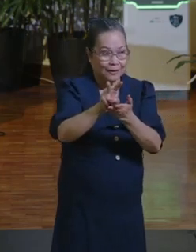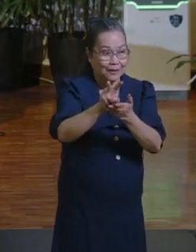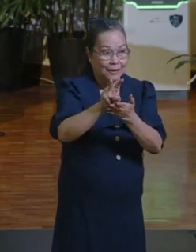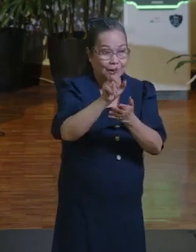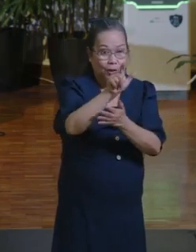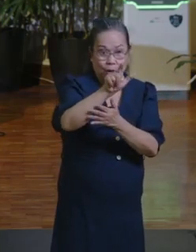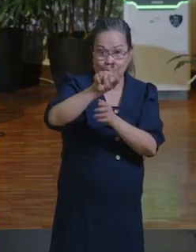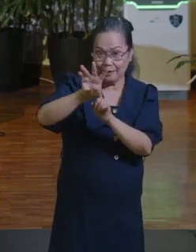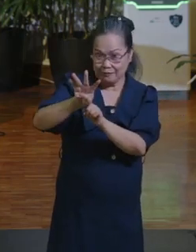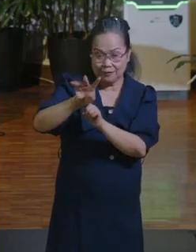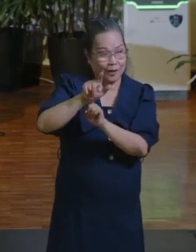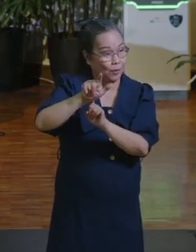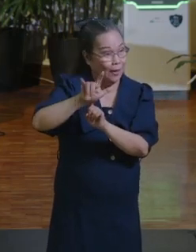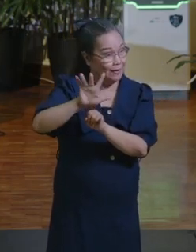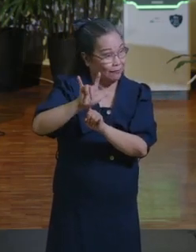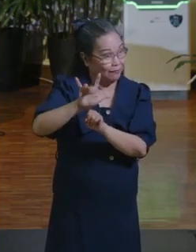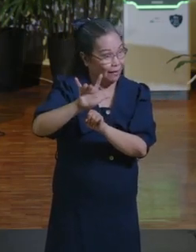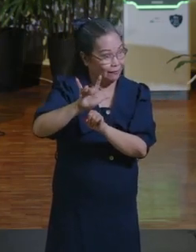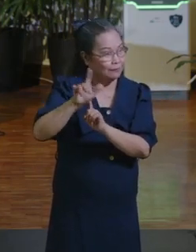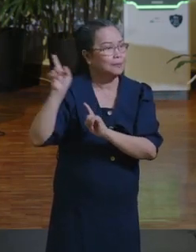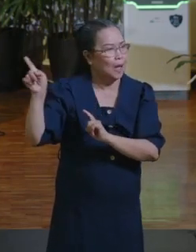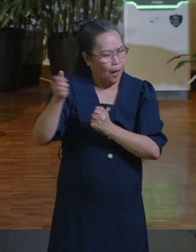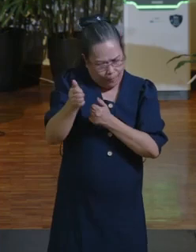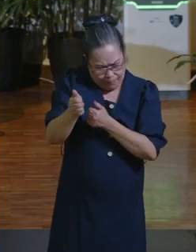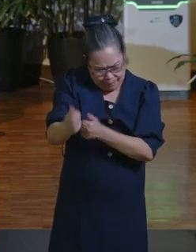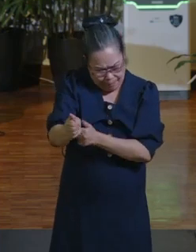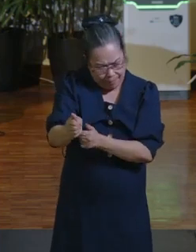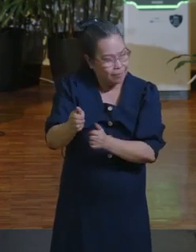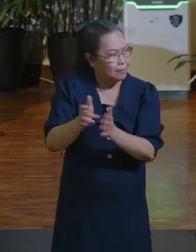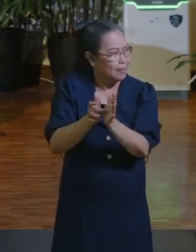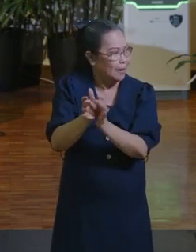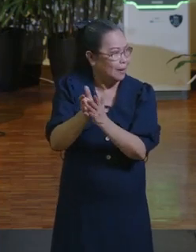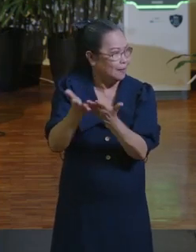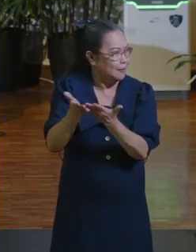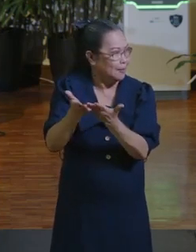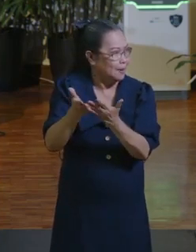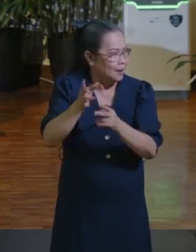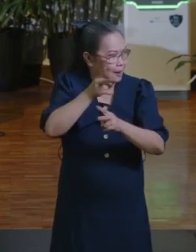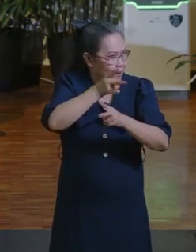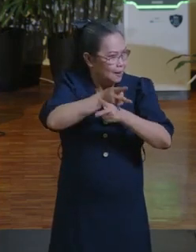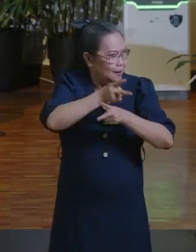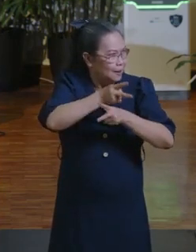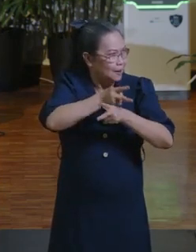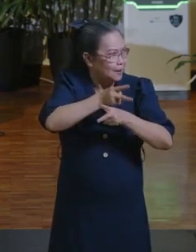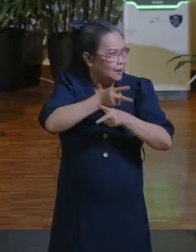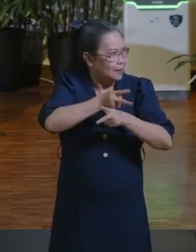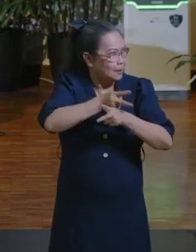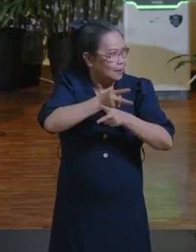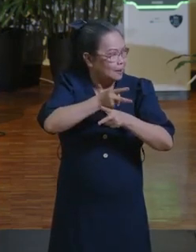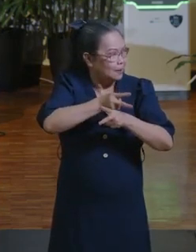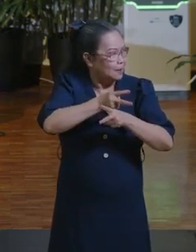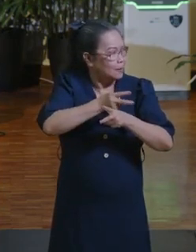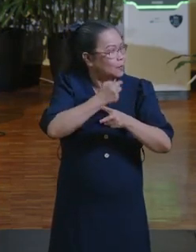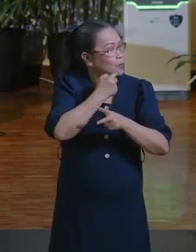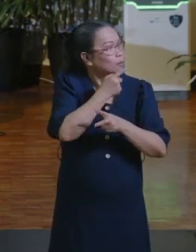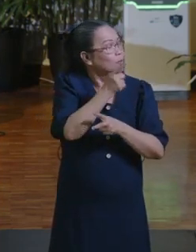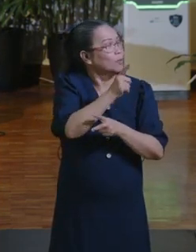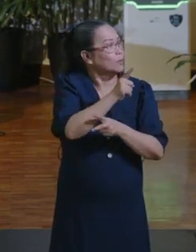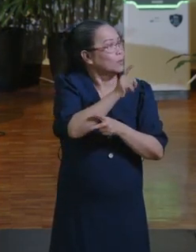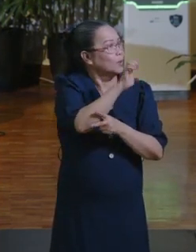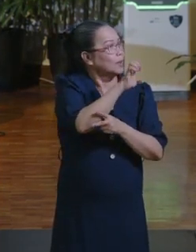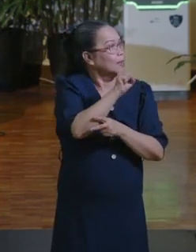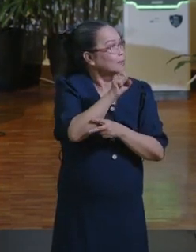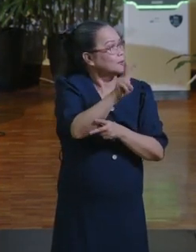and 25. Yung tinatawag nating guardian, ang salitang ginamit doon sa